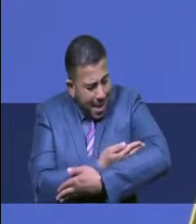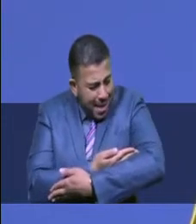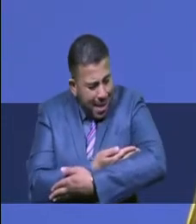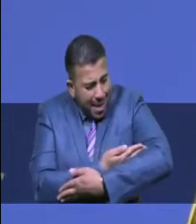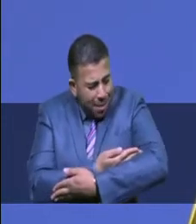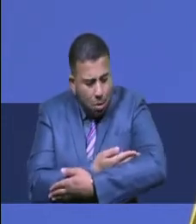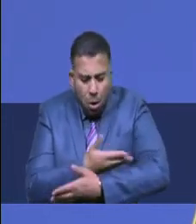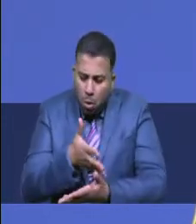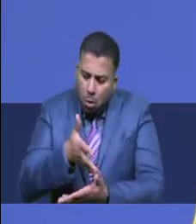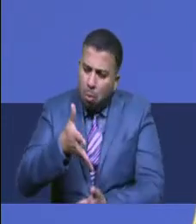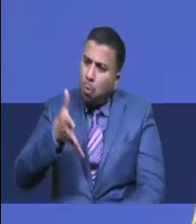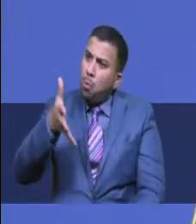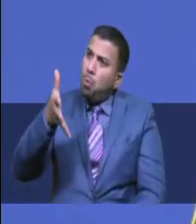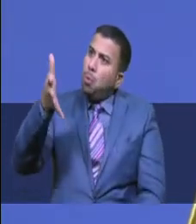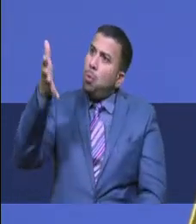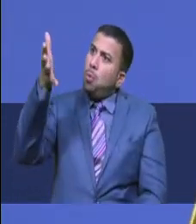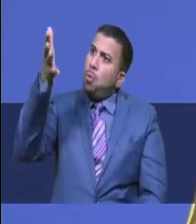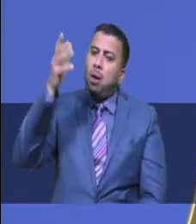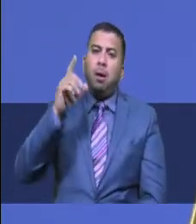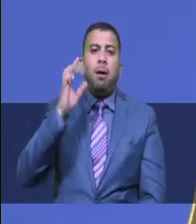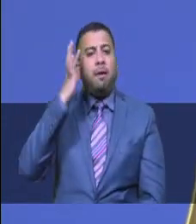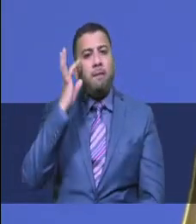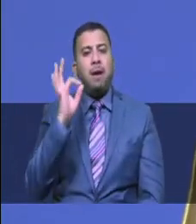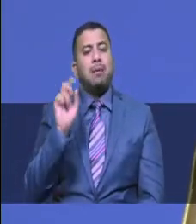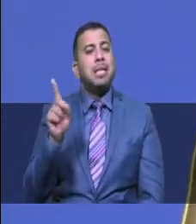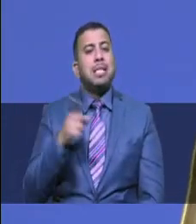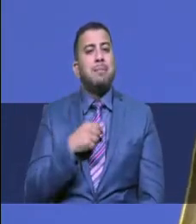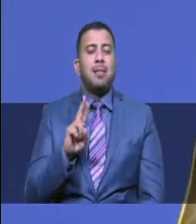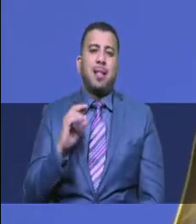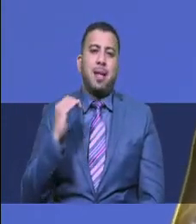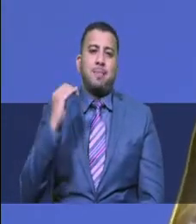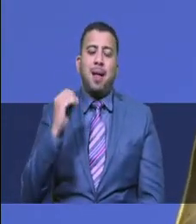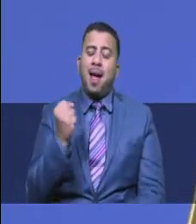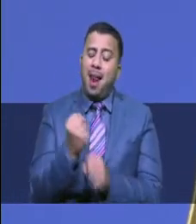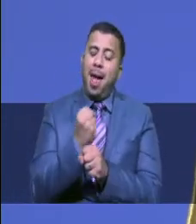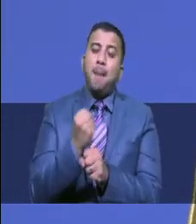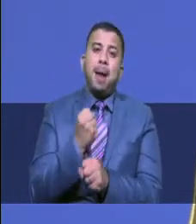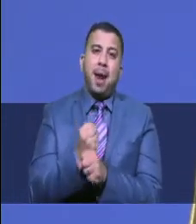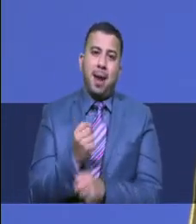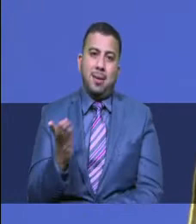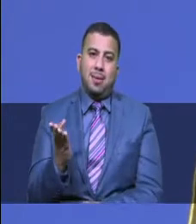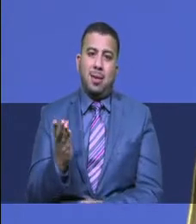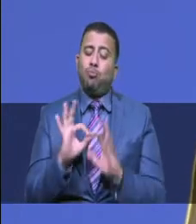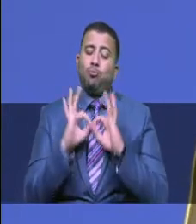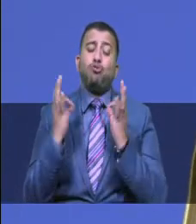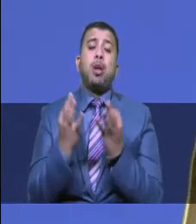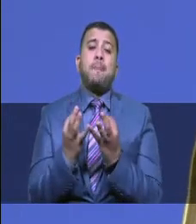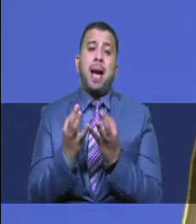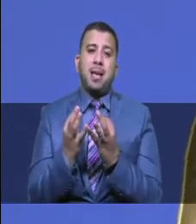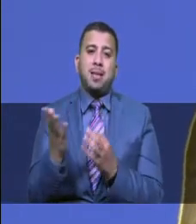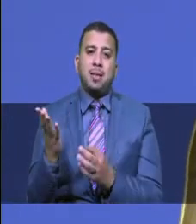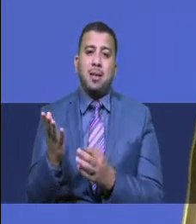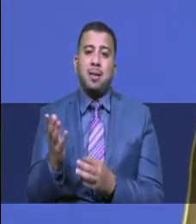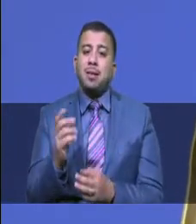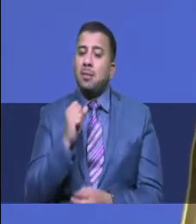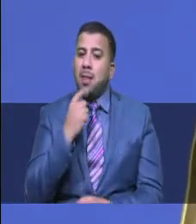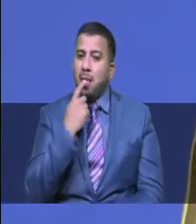هذه صورة من صور العمل المجتمعي